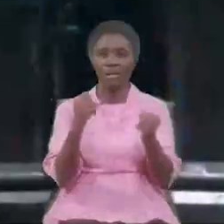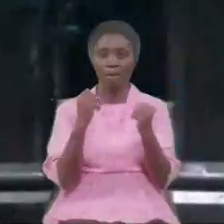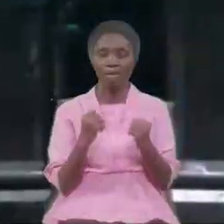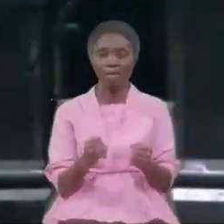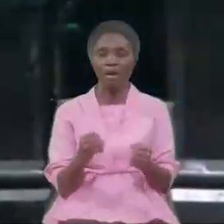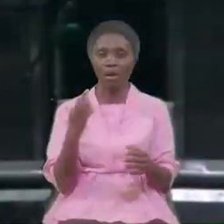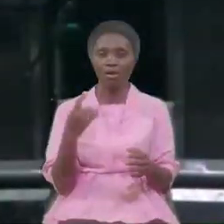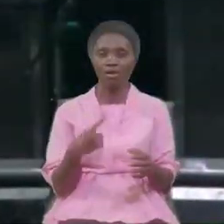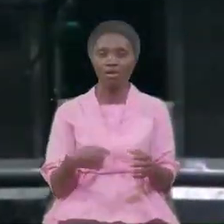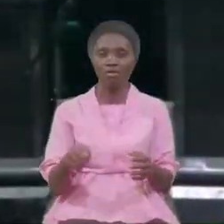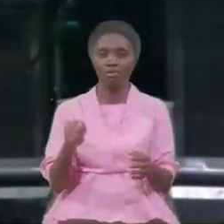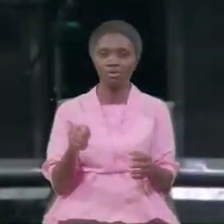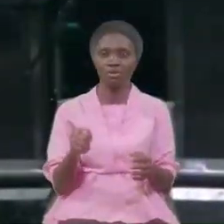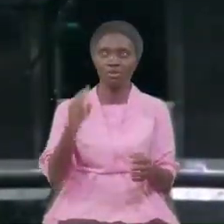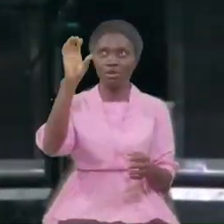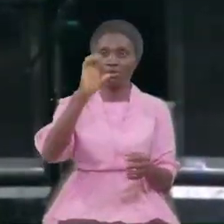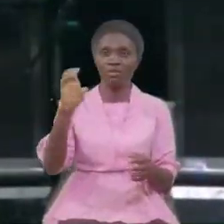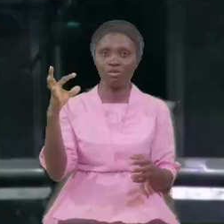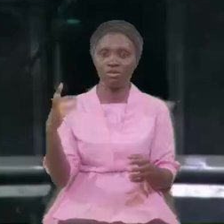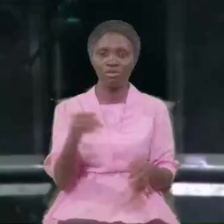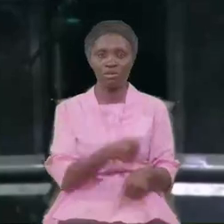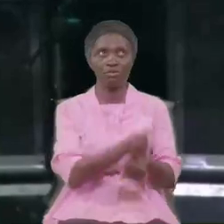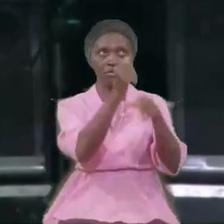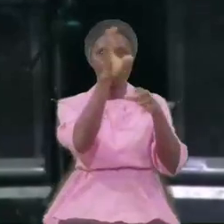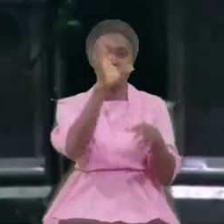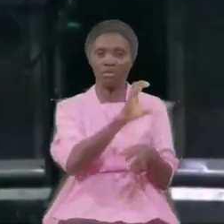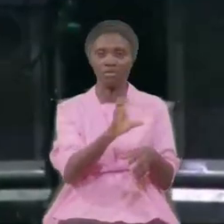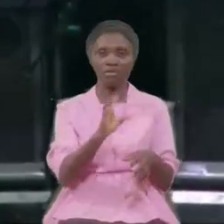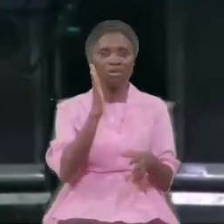La puissance de la croix du calvaire